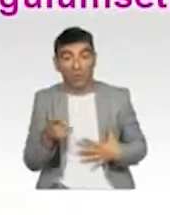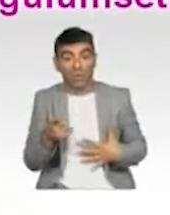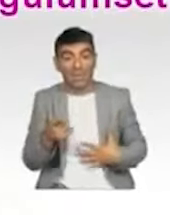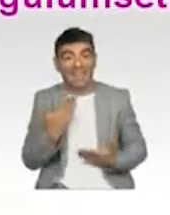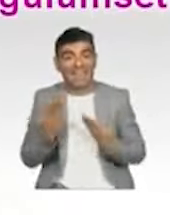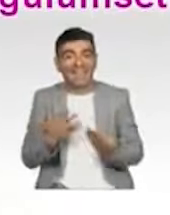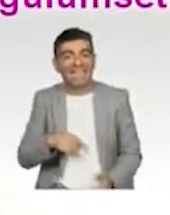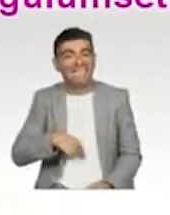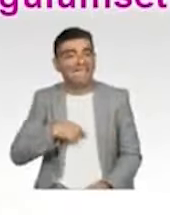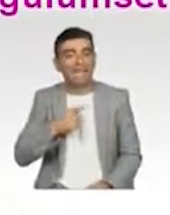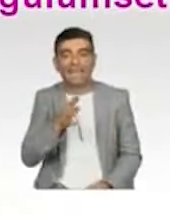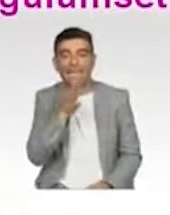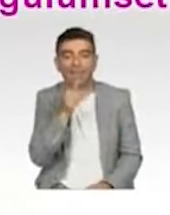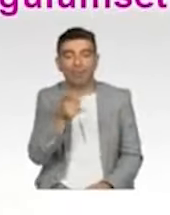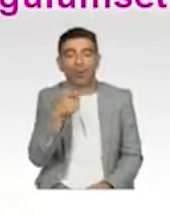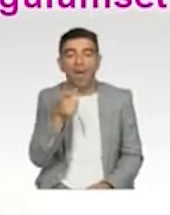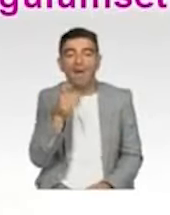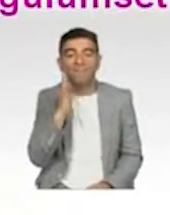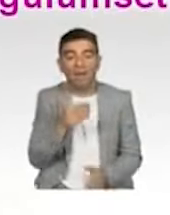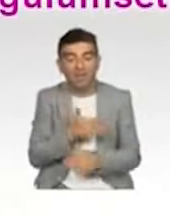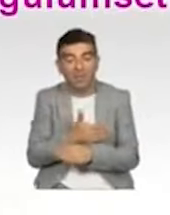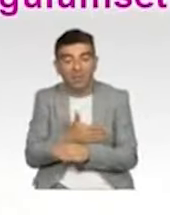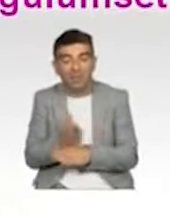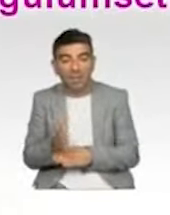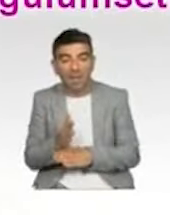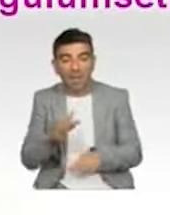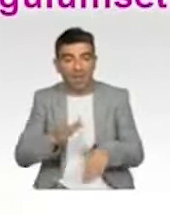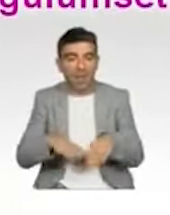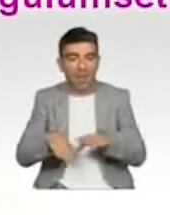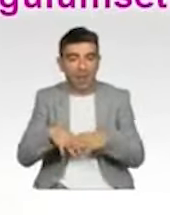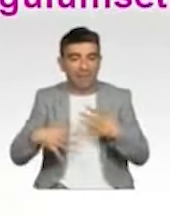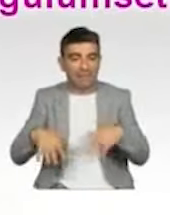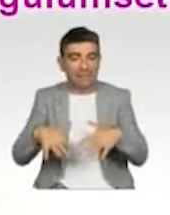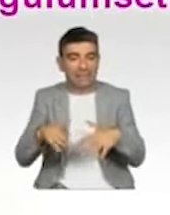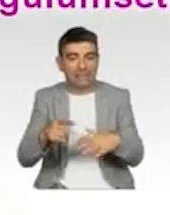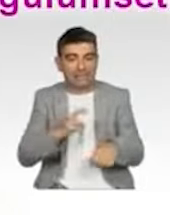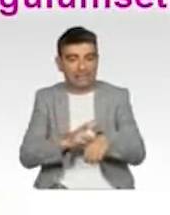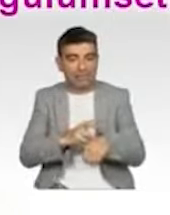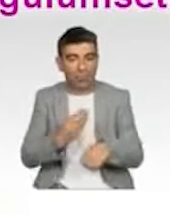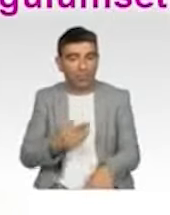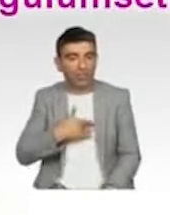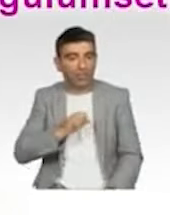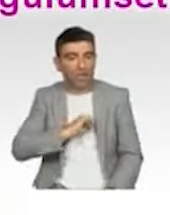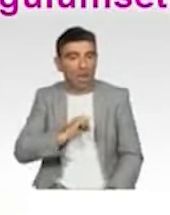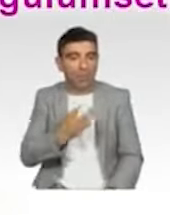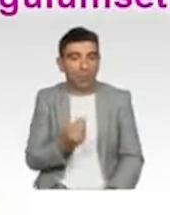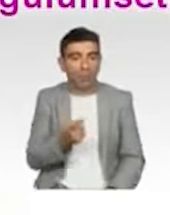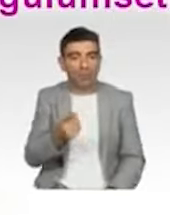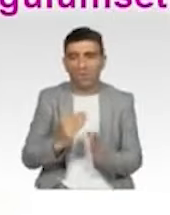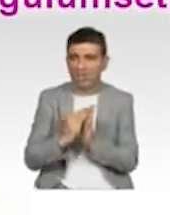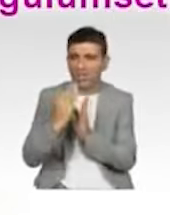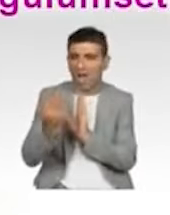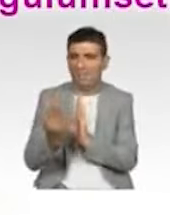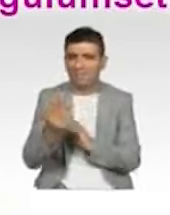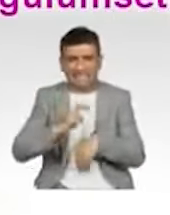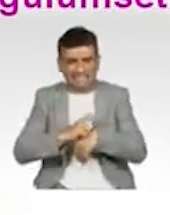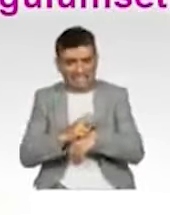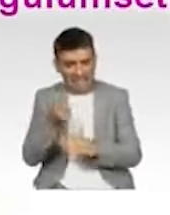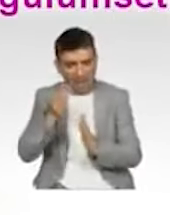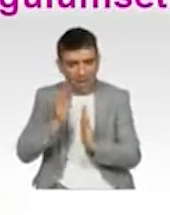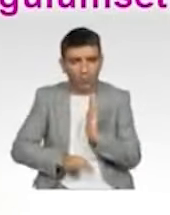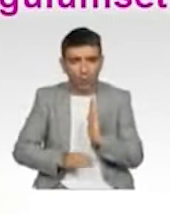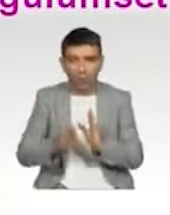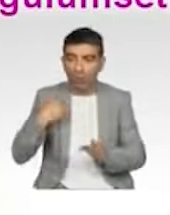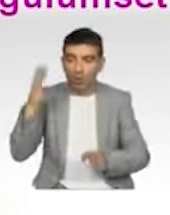ne hissettiğini o an biliyorsunuz. Kahveyi fazla kaçırıyorsunuz. Elleriniz titremeye başlıyor. Geriliyorsunuz. Çarpıntı yapıyor mu? Karşınızdakine toleransınız azalıyor. Bir şey